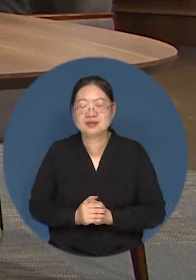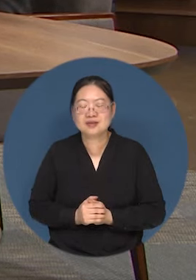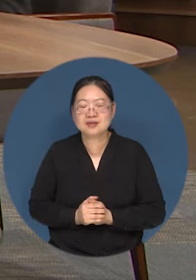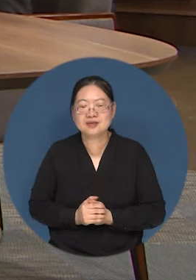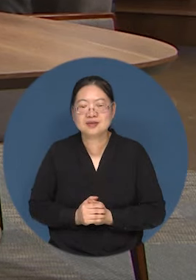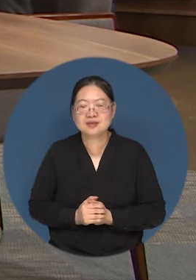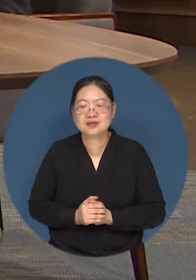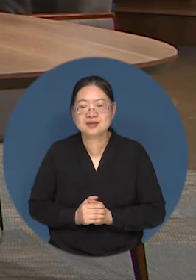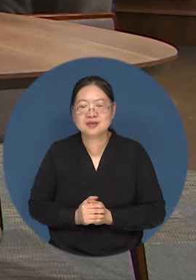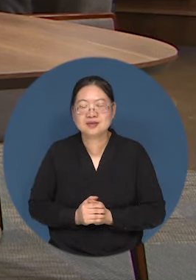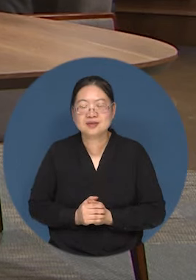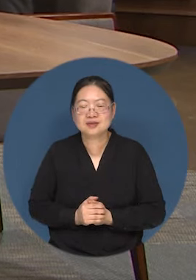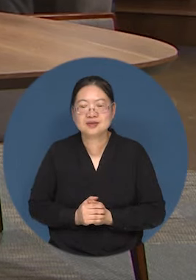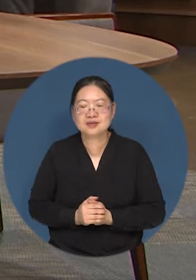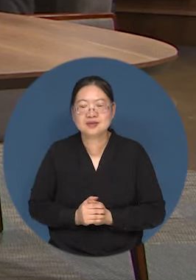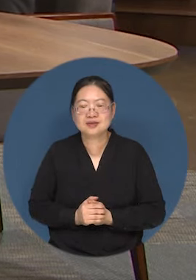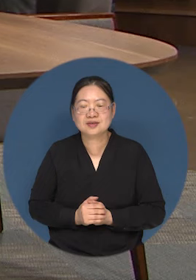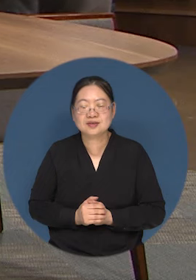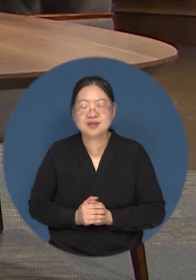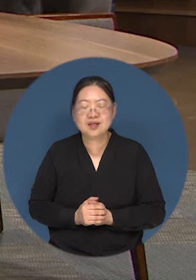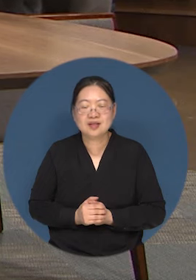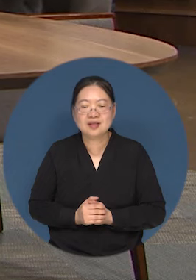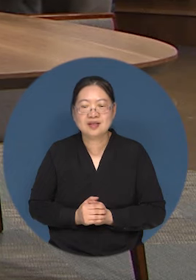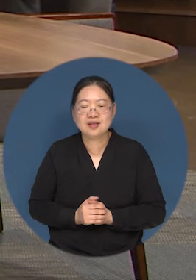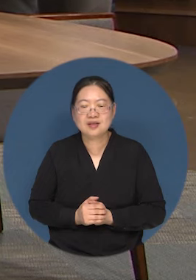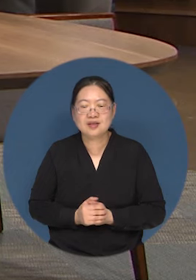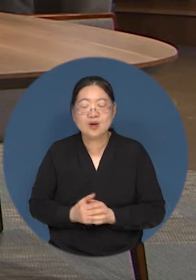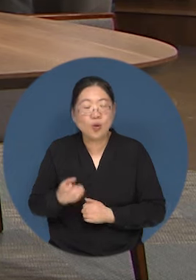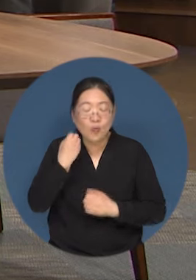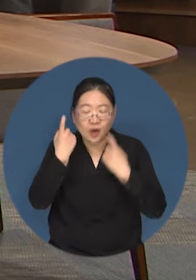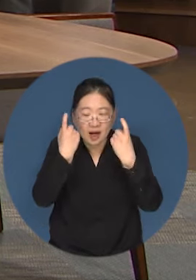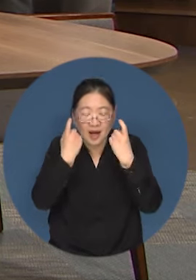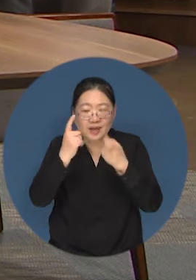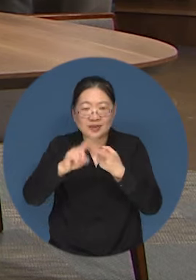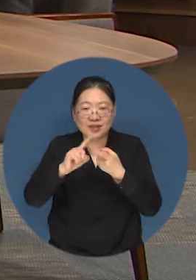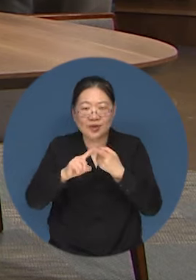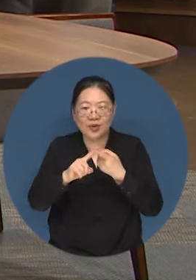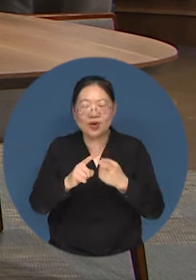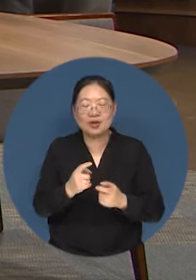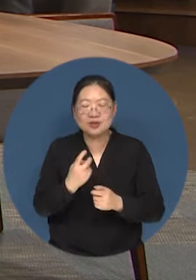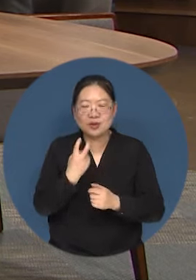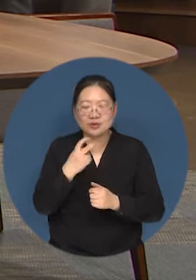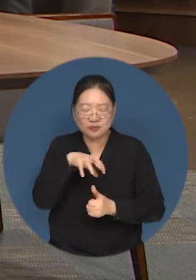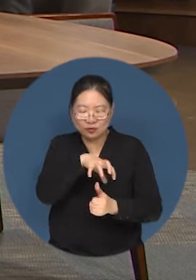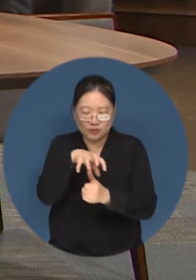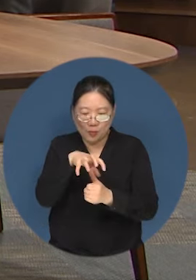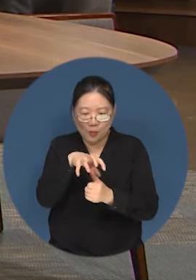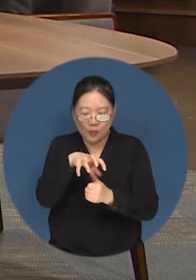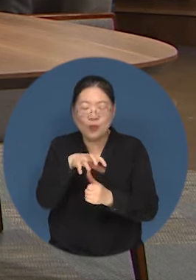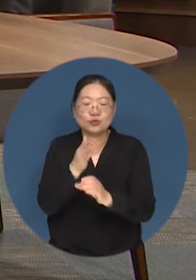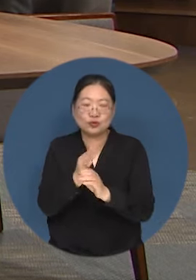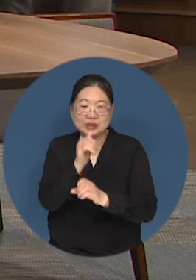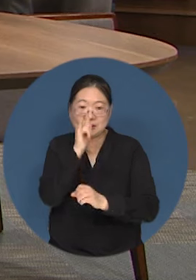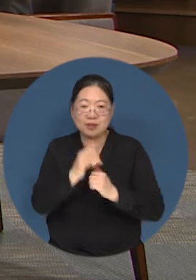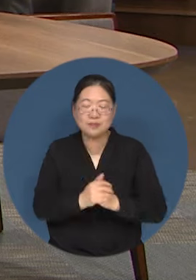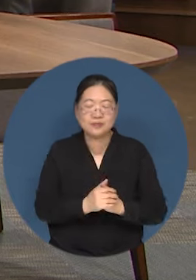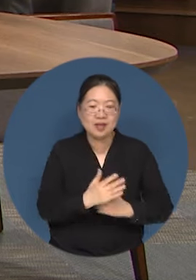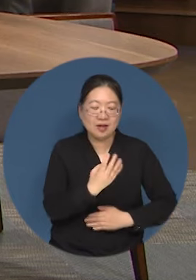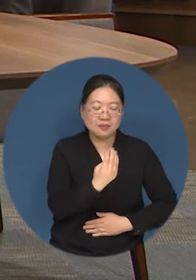법률 안에서 고래 관광도 어느 정도 지금 관리가 되고 있는데요. 그 예를 들어서 뭐 몇